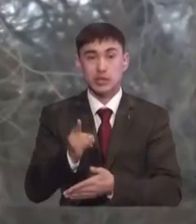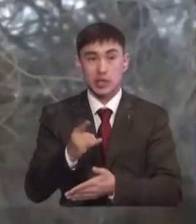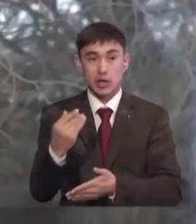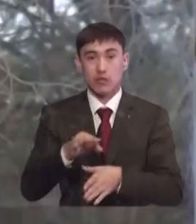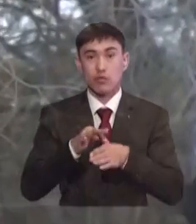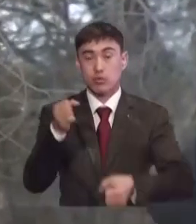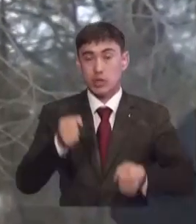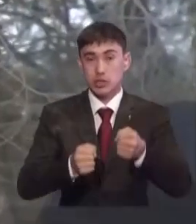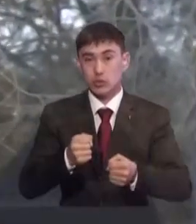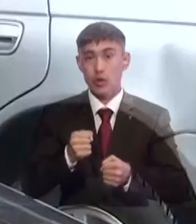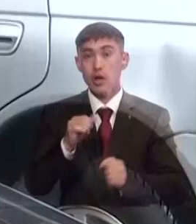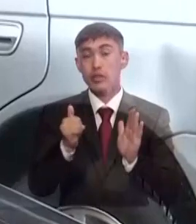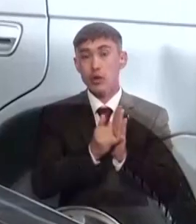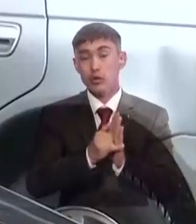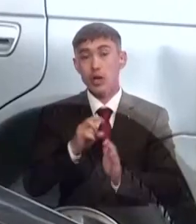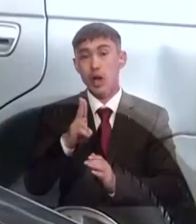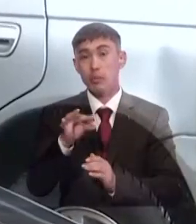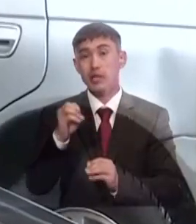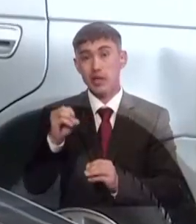Она водит машину марки Toyota Camry E